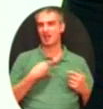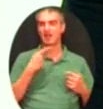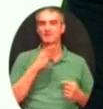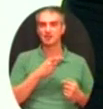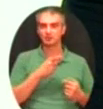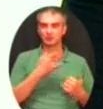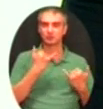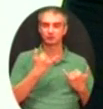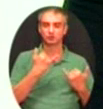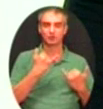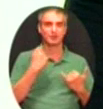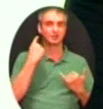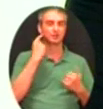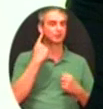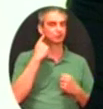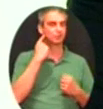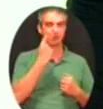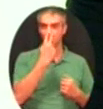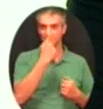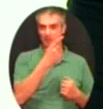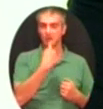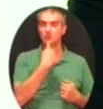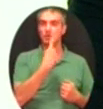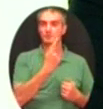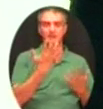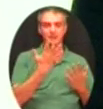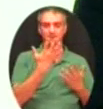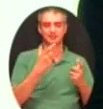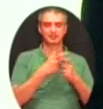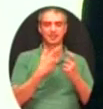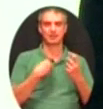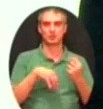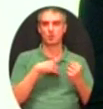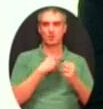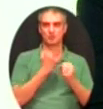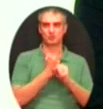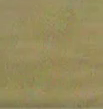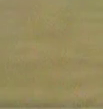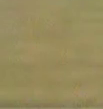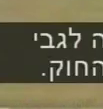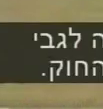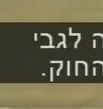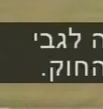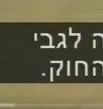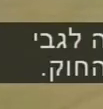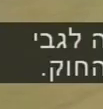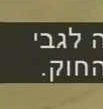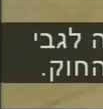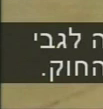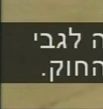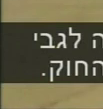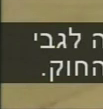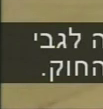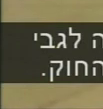הזאת, אז בוא עכשיו נשמע אותו ונראה אותו אומר, כיצד סיעת כולנו תתקיים. בוא נראה. לסיעת כולנו יש הסכם, ראש הממשלה, לגבי בית המשפט